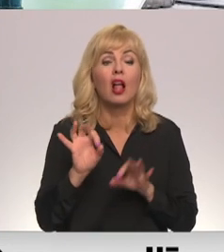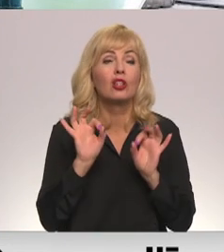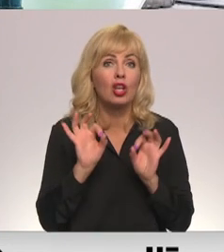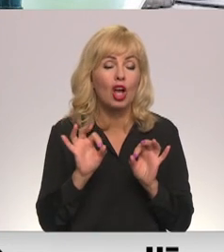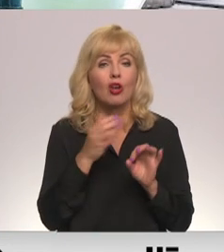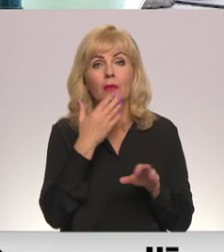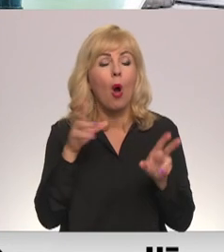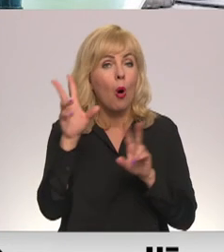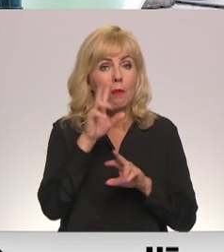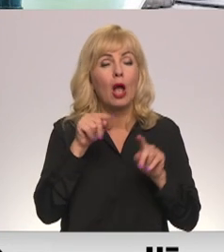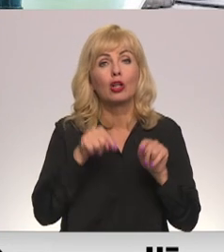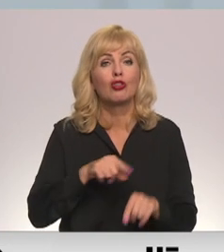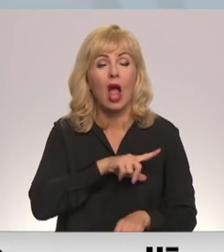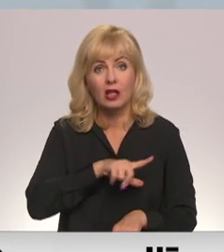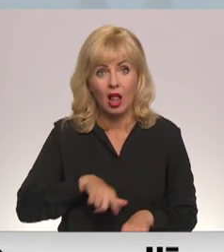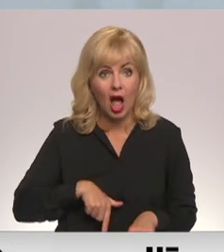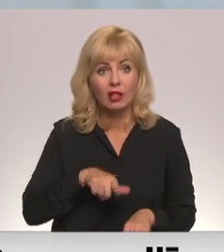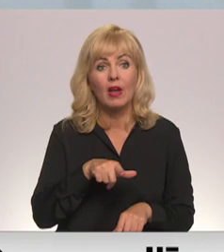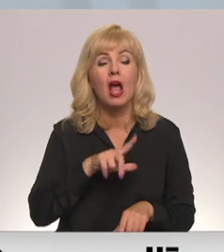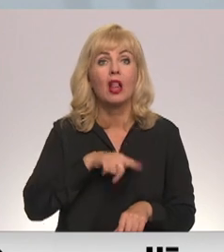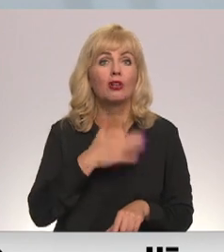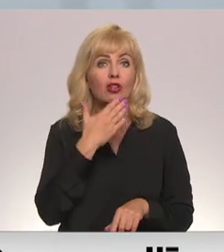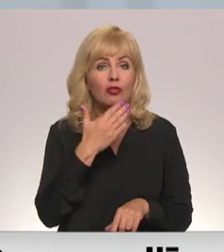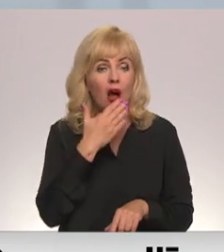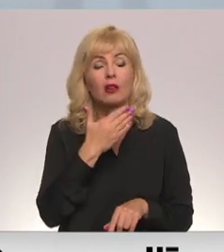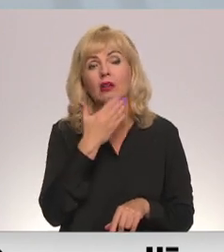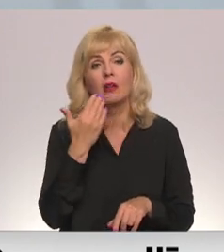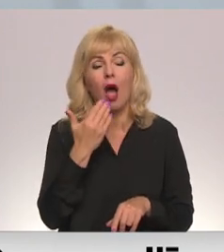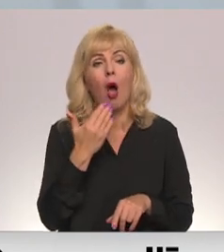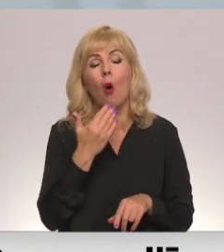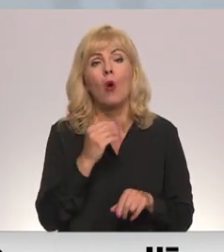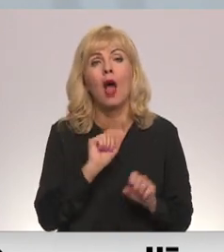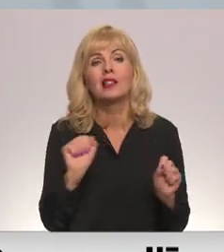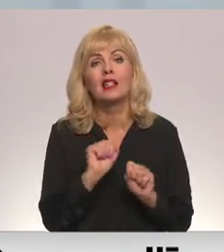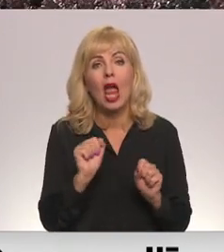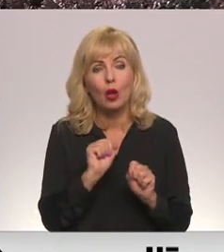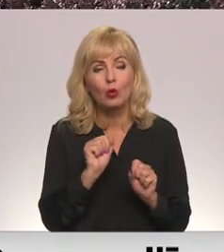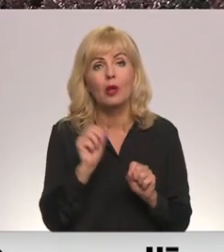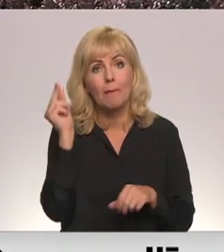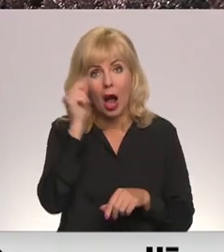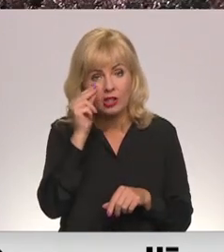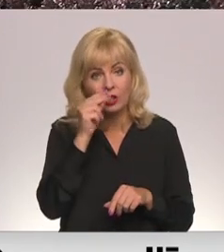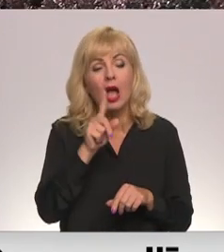nav meklējusi darbu šeit Latvijā. Arī latviešu valodu nav steigusi mācīties, bet veltījusi laiku bērniem.